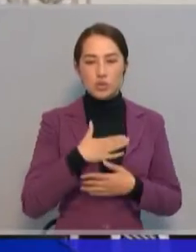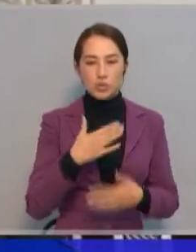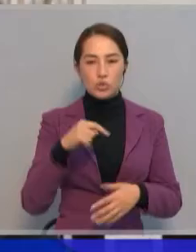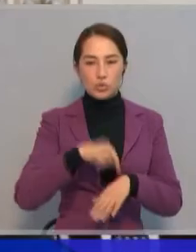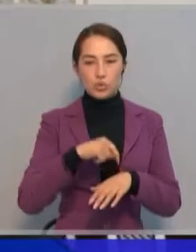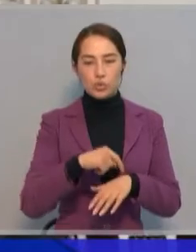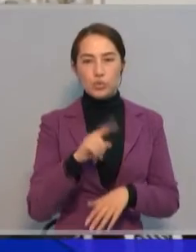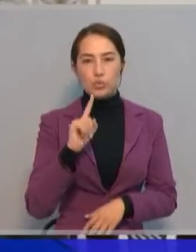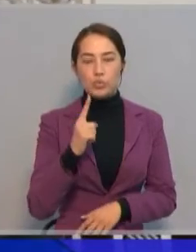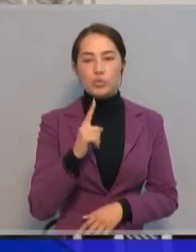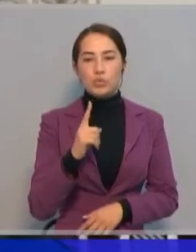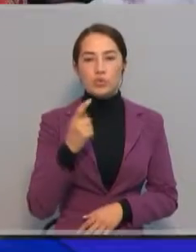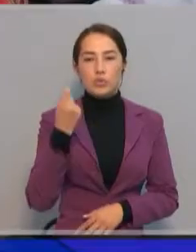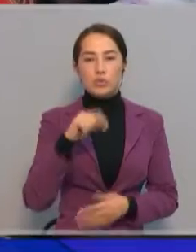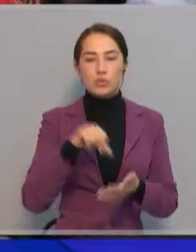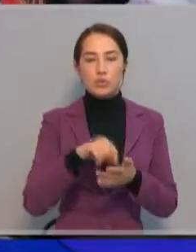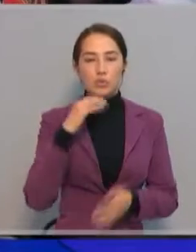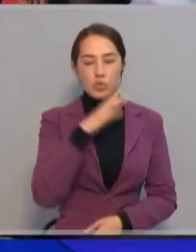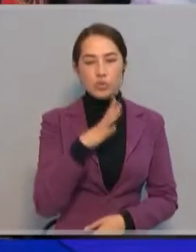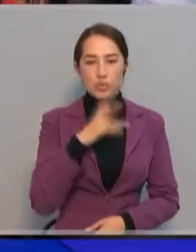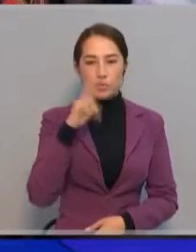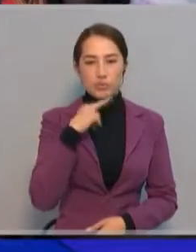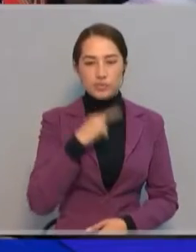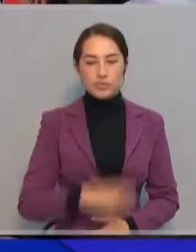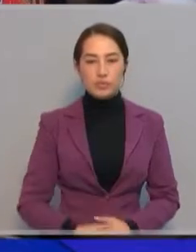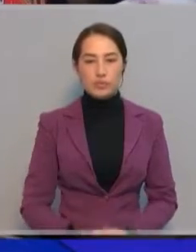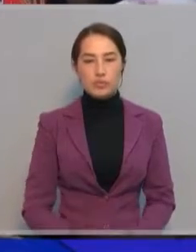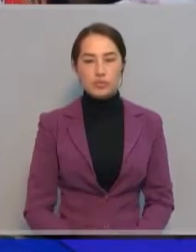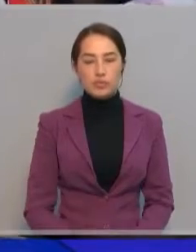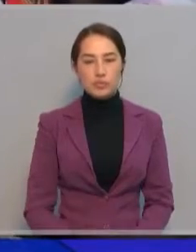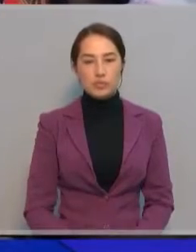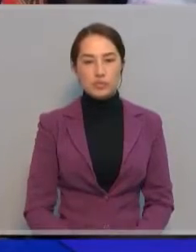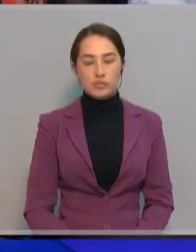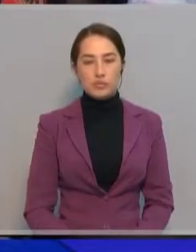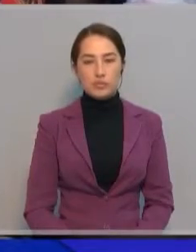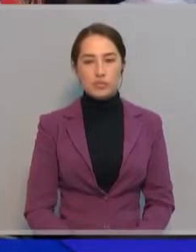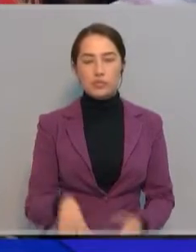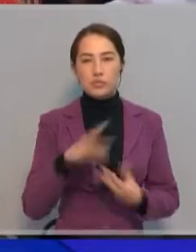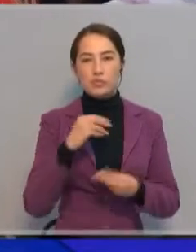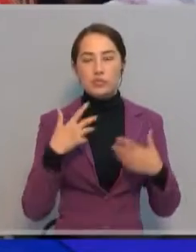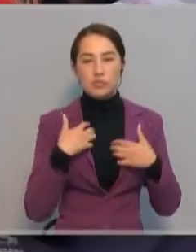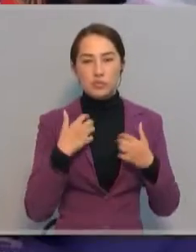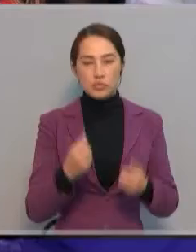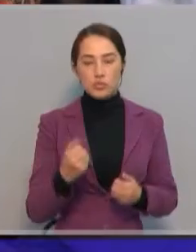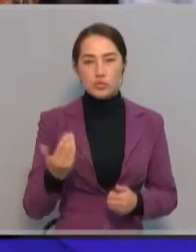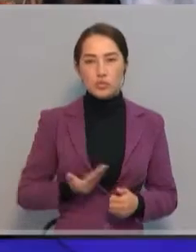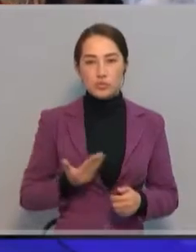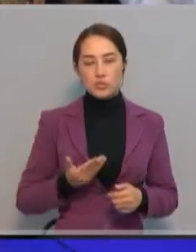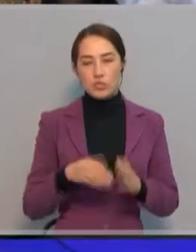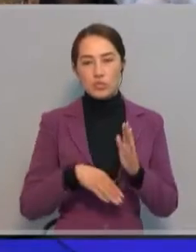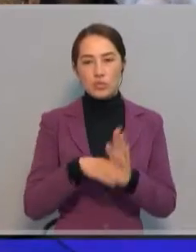білдірді. Ал қарт жауынгер ізетке ризашылық танытып батасын берді. Денлеріңіз сау болсын, аман болсын, Аллаһтың тыныштығы